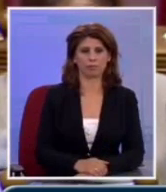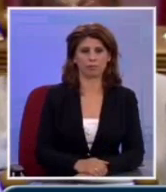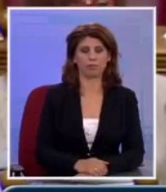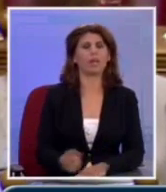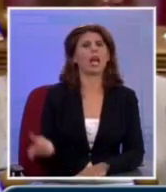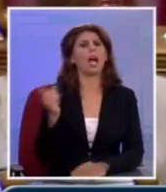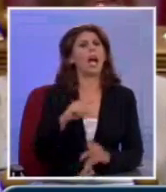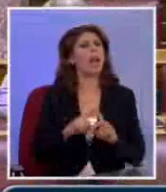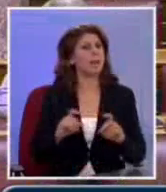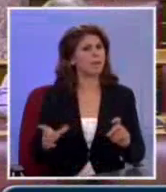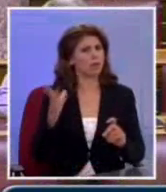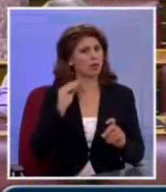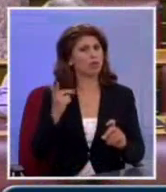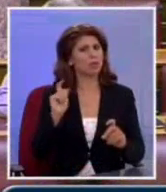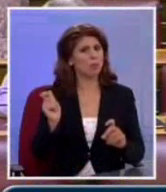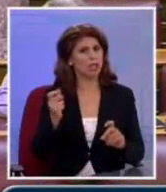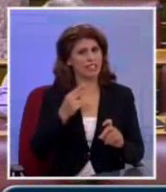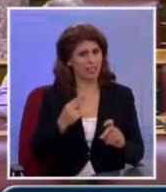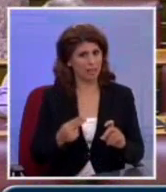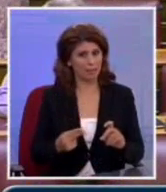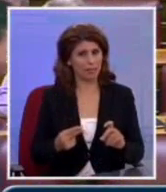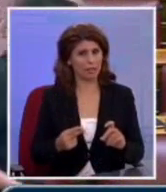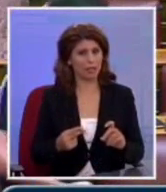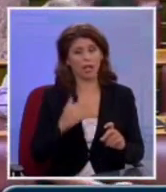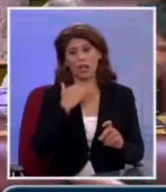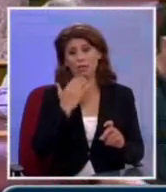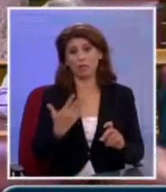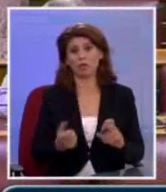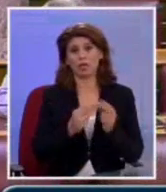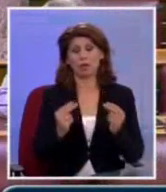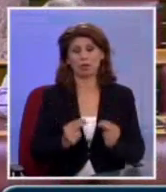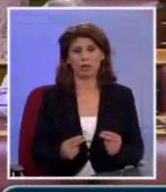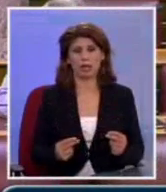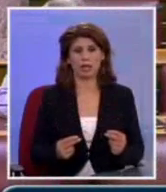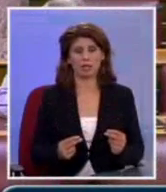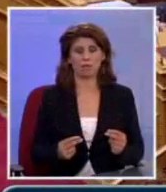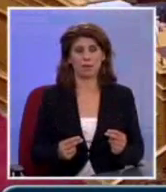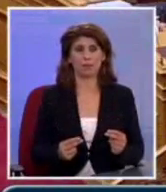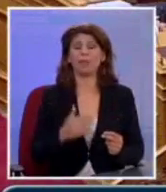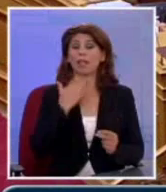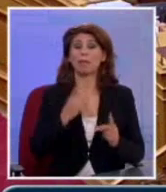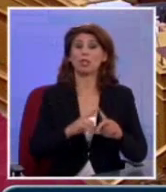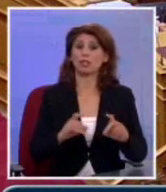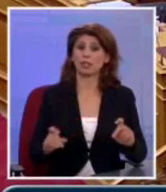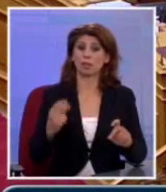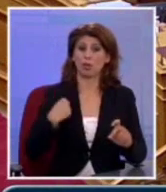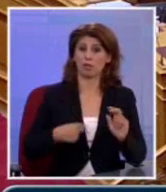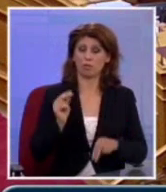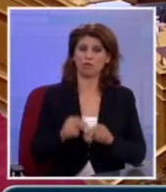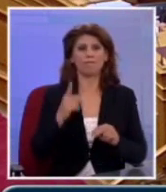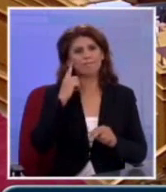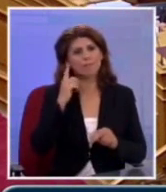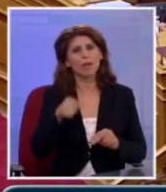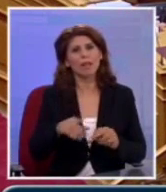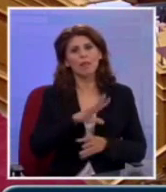Άλλα πράγματα που ακούστηκαν, ότι τα πολιτικά ζητήματα δεν μπορούν να είναι αποτέλεσμα, δεν μπορεί να είναι μάλλον αντικείμενο δημοψηφίσματος, νομίζω ότι και